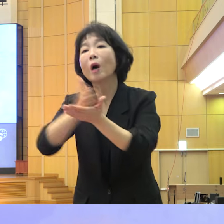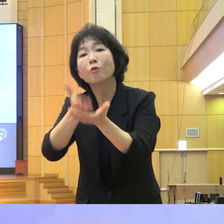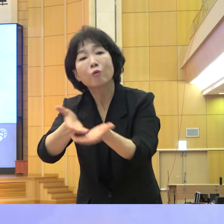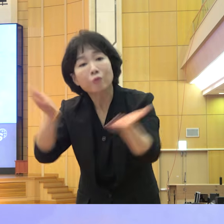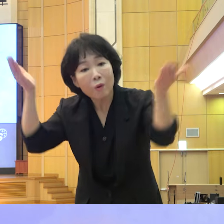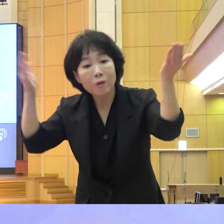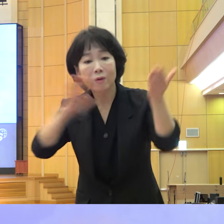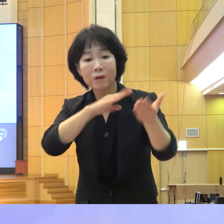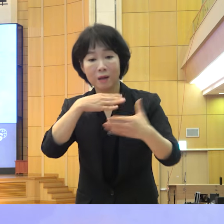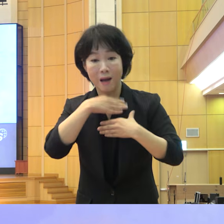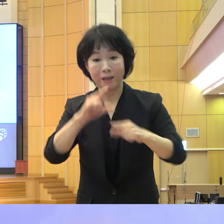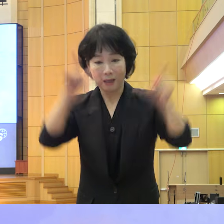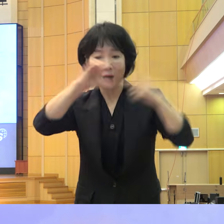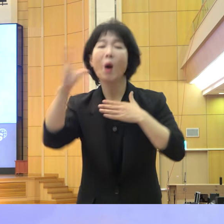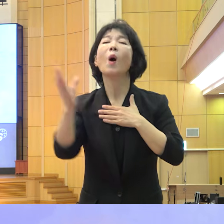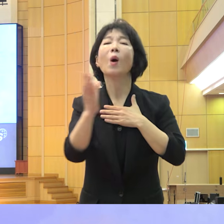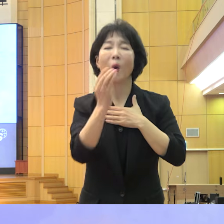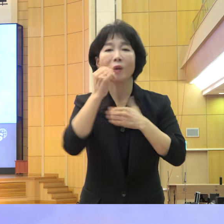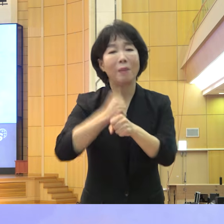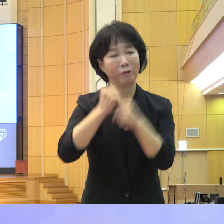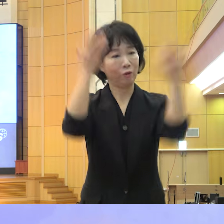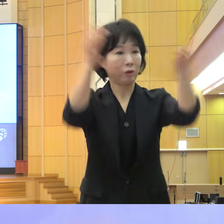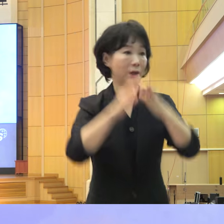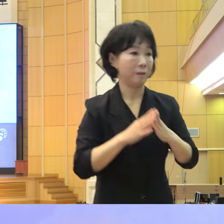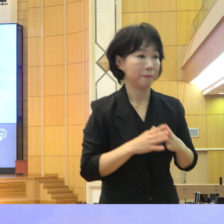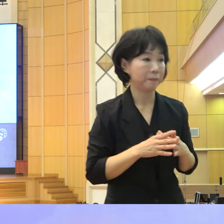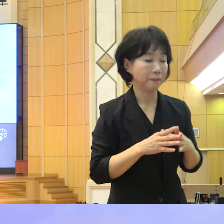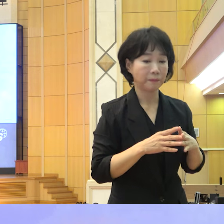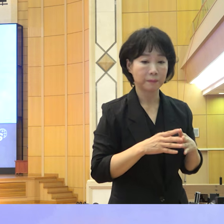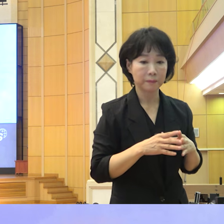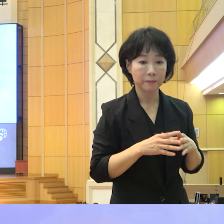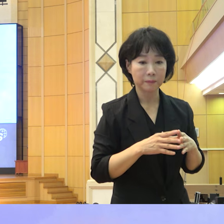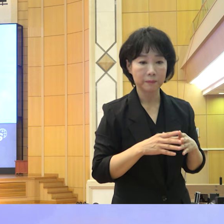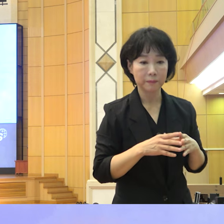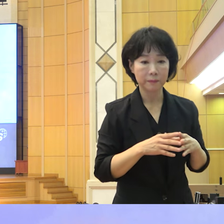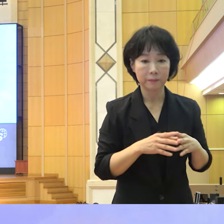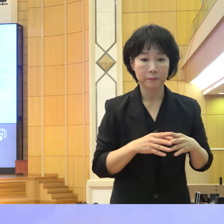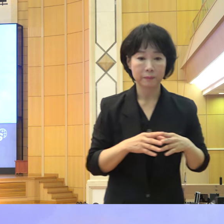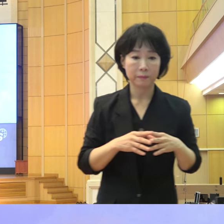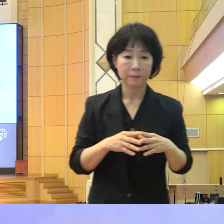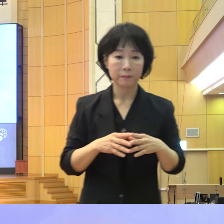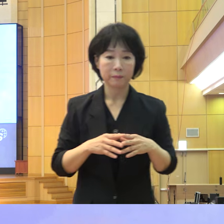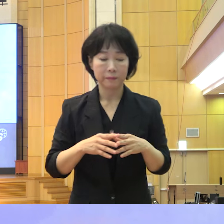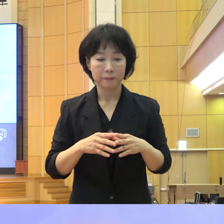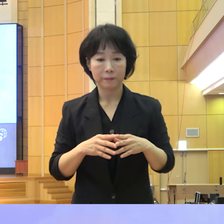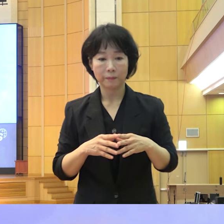주어서 그날은 거룩하게 하였느니라. 신명기 10장 10절로 가보겠습니다.